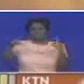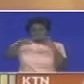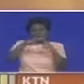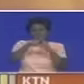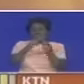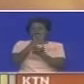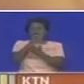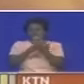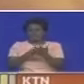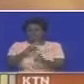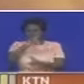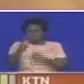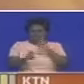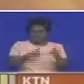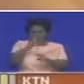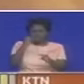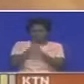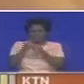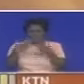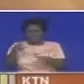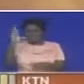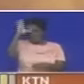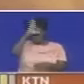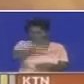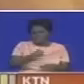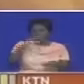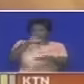ya watahiniwa 800,000 walikosa